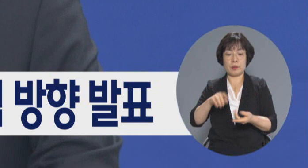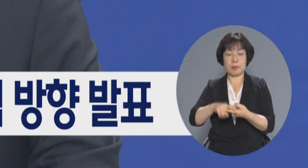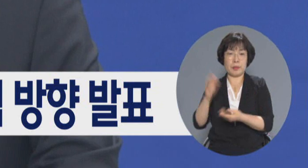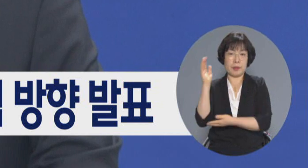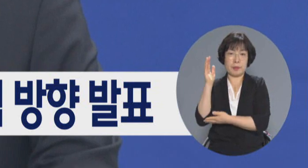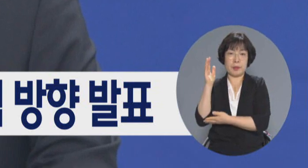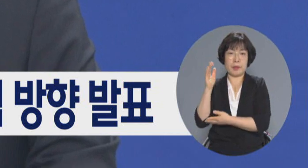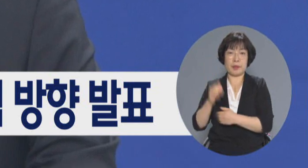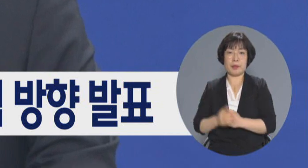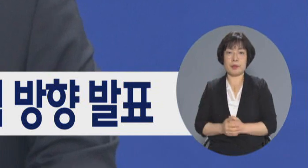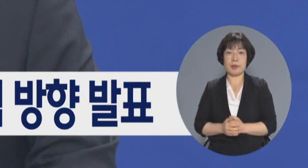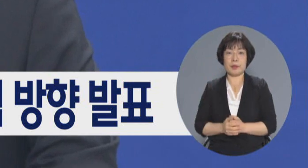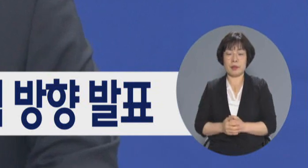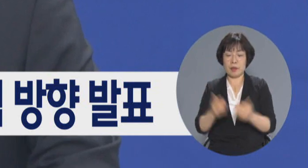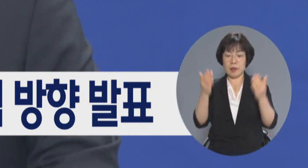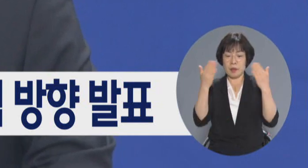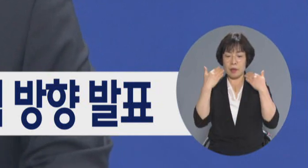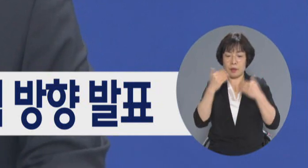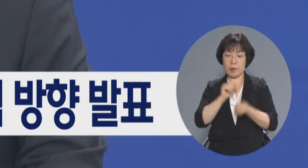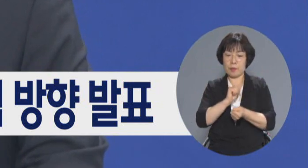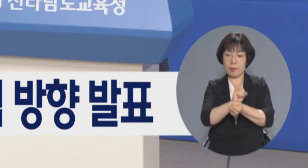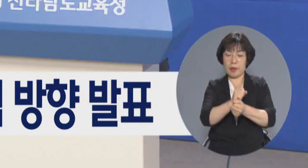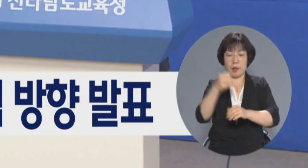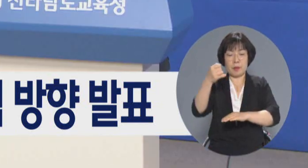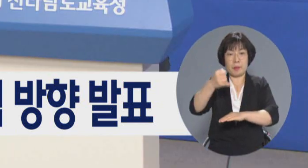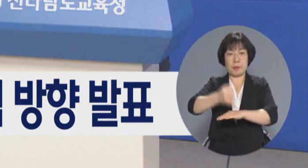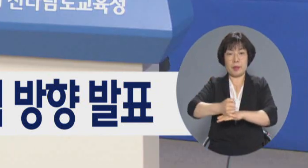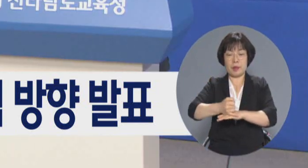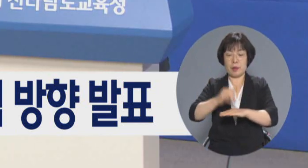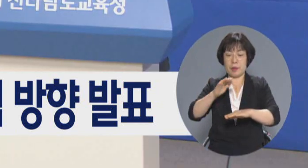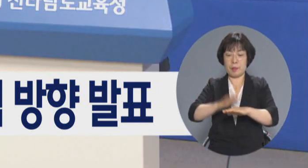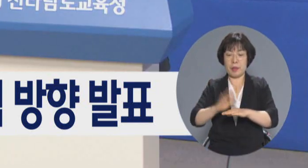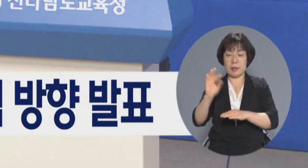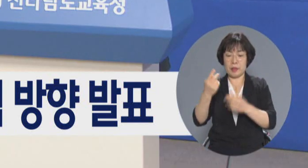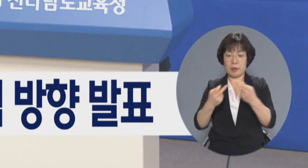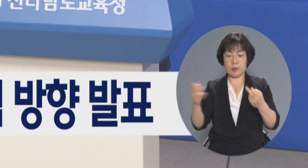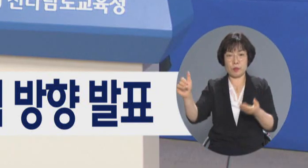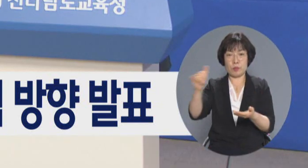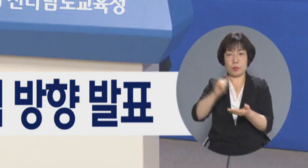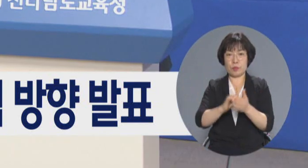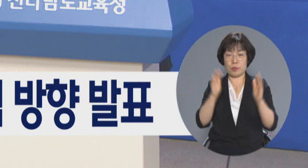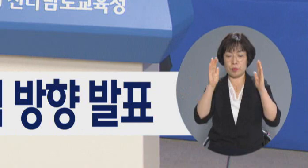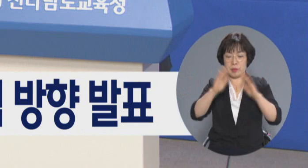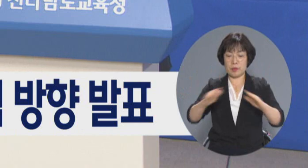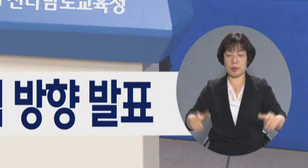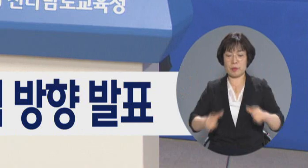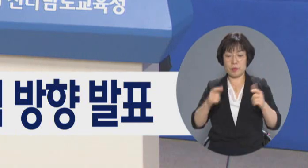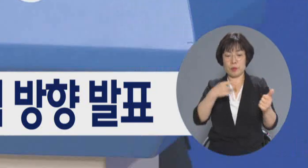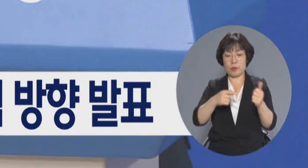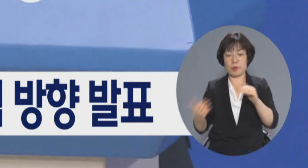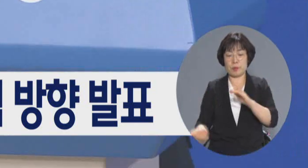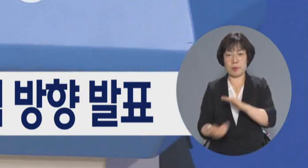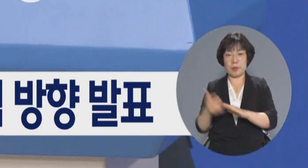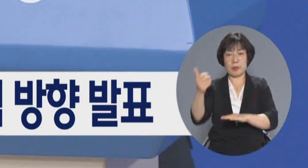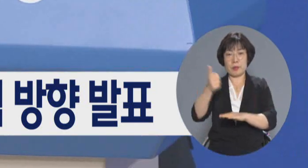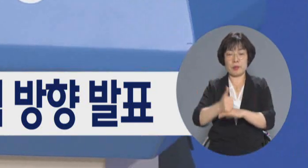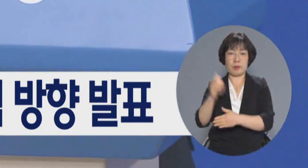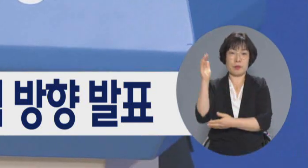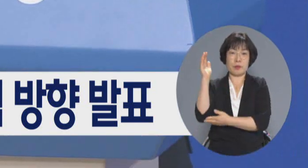브리핑을 갖고 학교 감염 최저 수준, 농산어촌 유학 등 올해 전남교육의 성과를